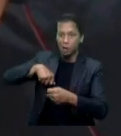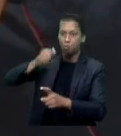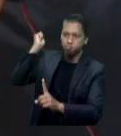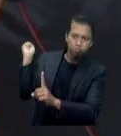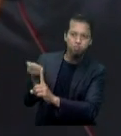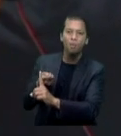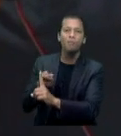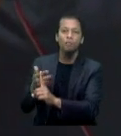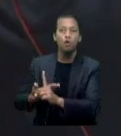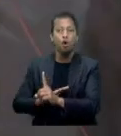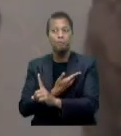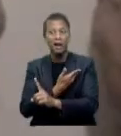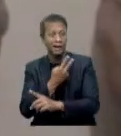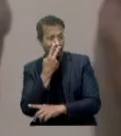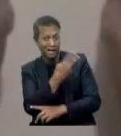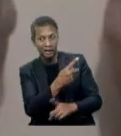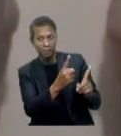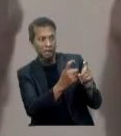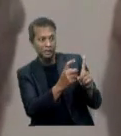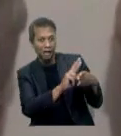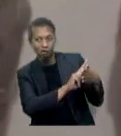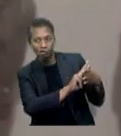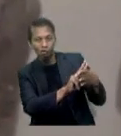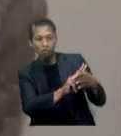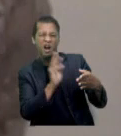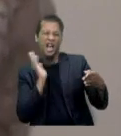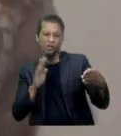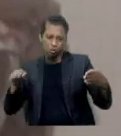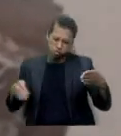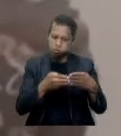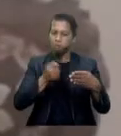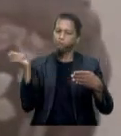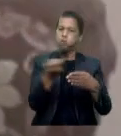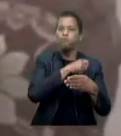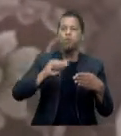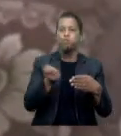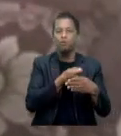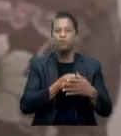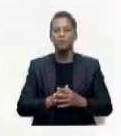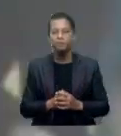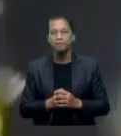kekasihnya berboncengan sepeda motor. Ibu pelaku menangis saat pelaku dibawa ke kantor polisi.